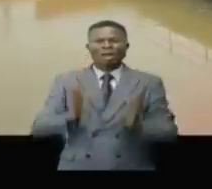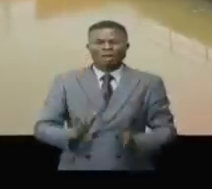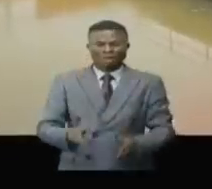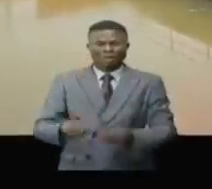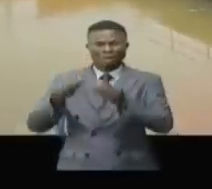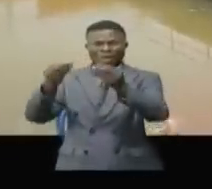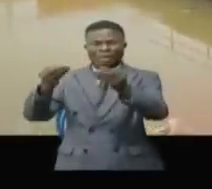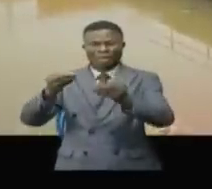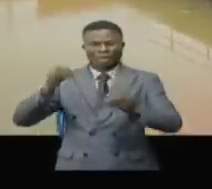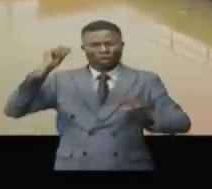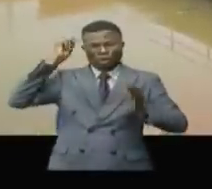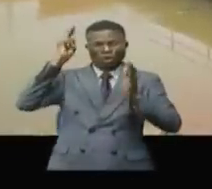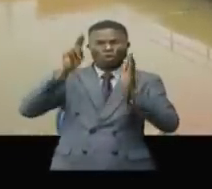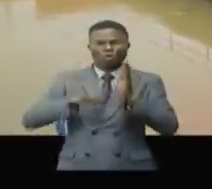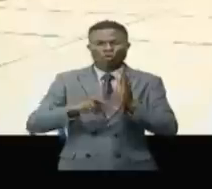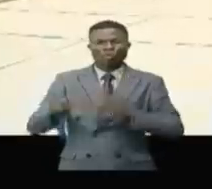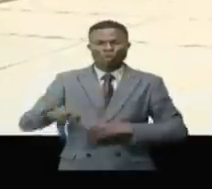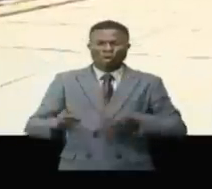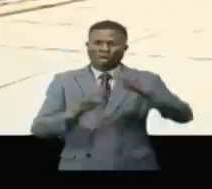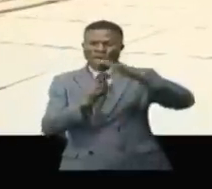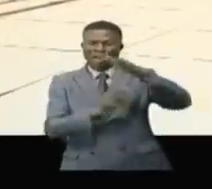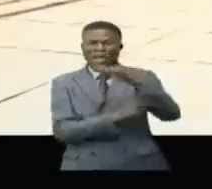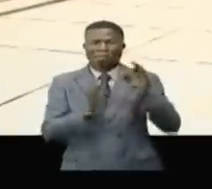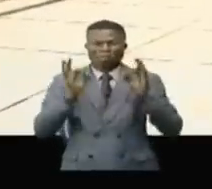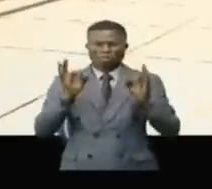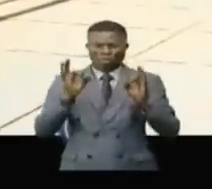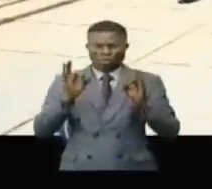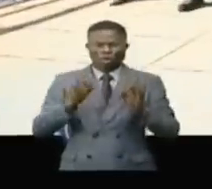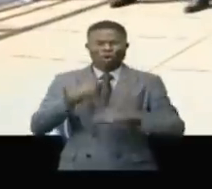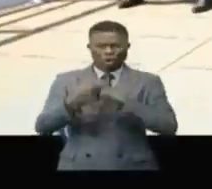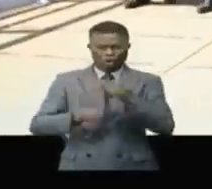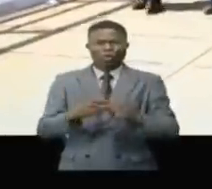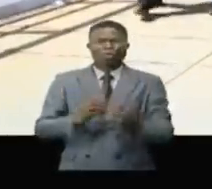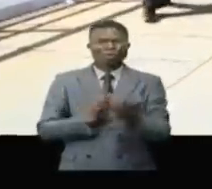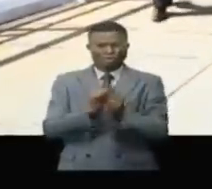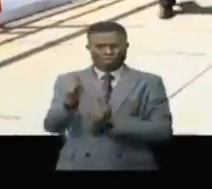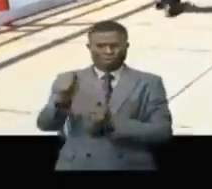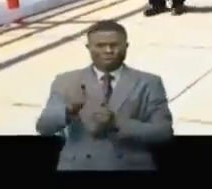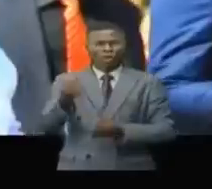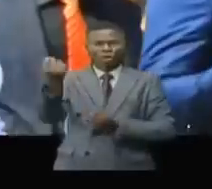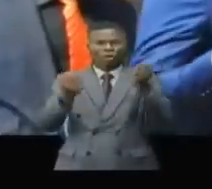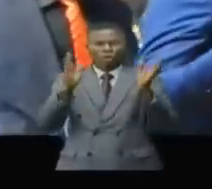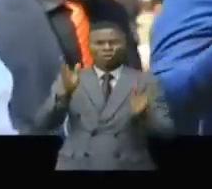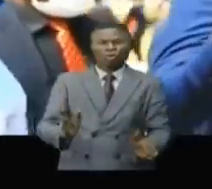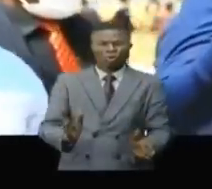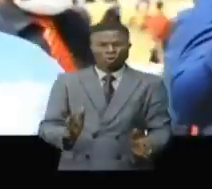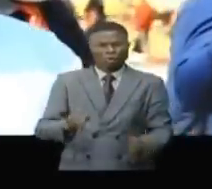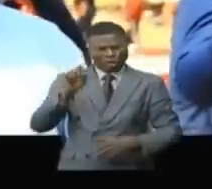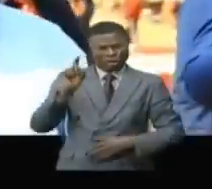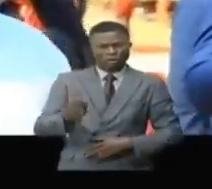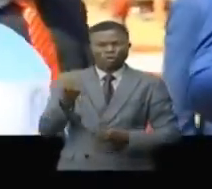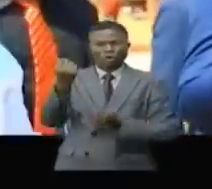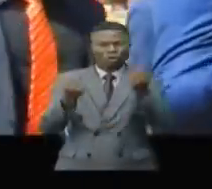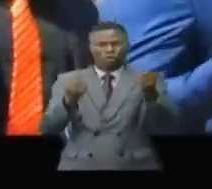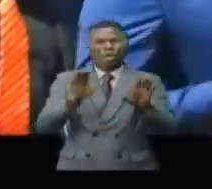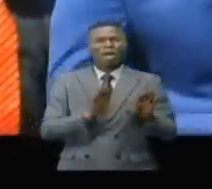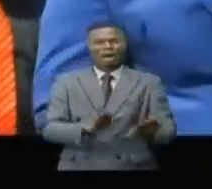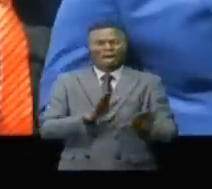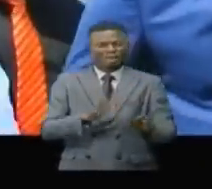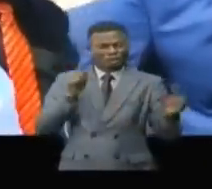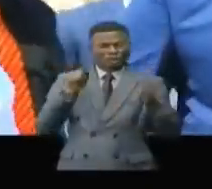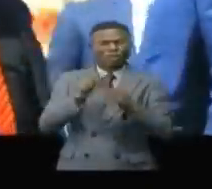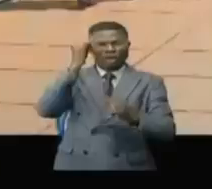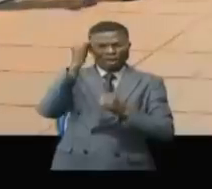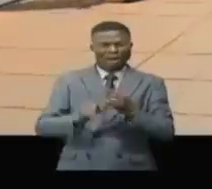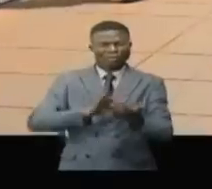de province. Le nouveau pont Tshondo est désormais opérationnel, mais les conducteurs de véhicules devront attendre la fin des travaux